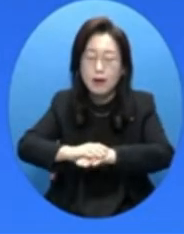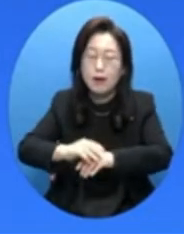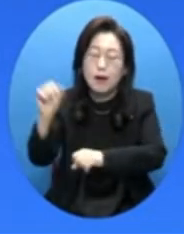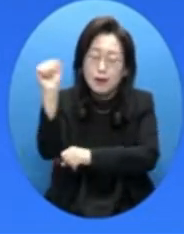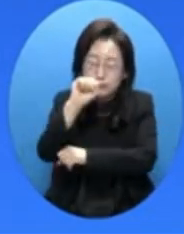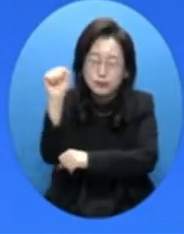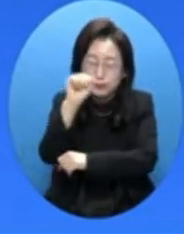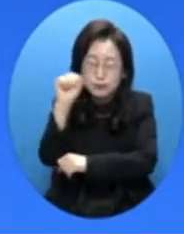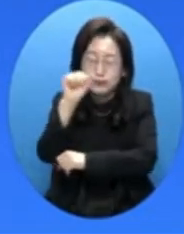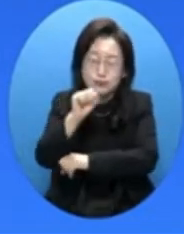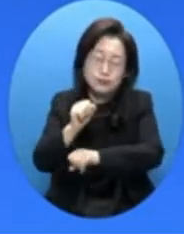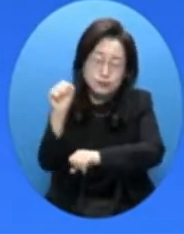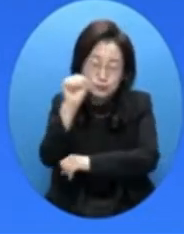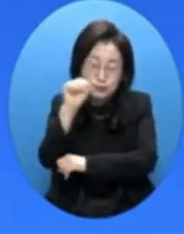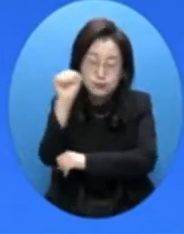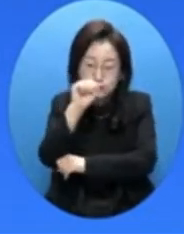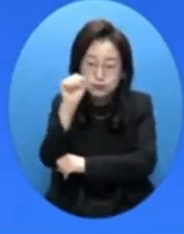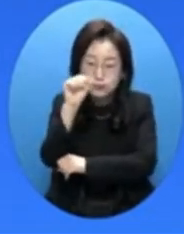달려가는데 저